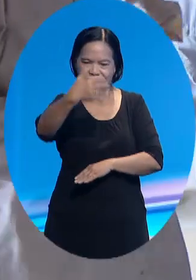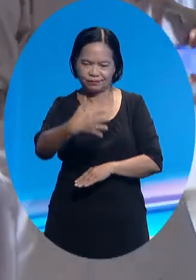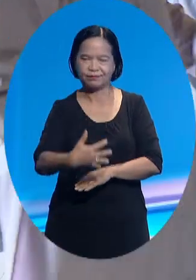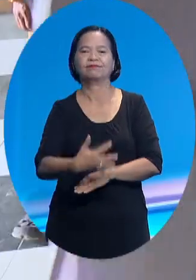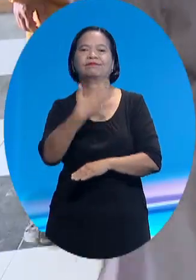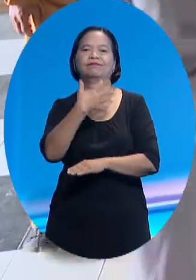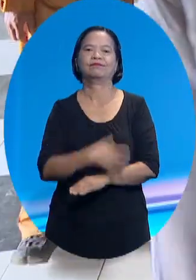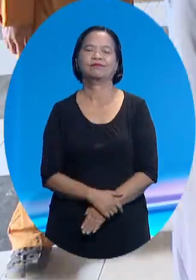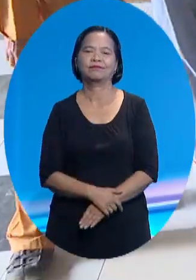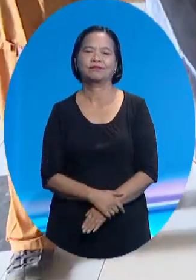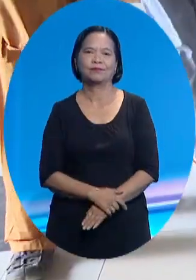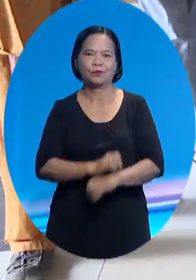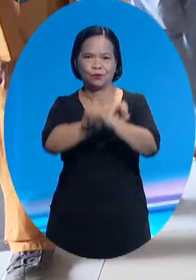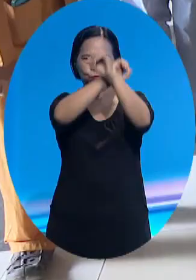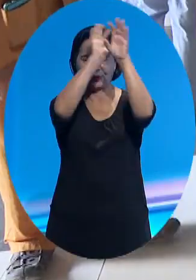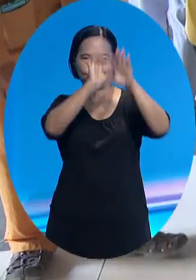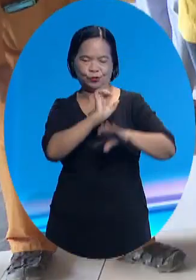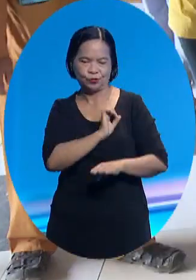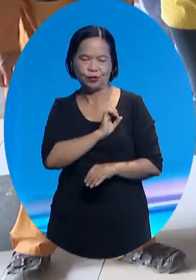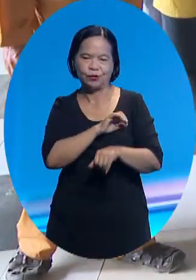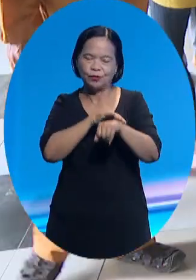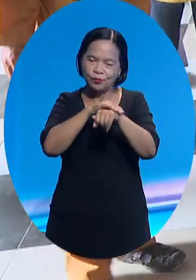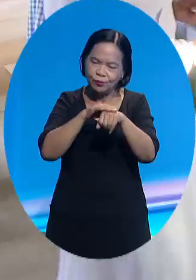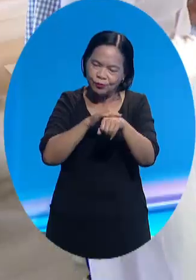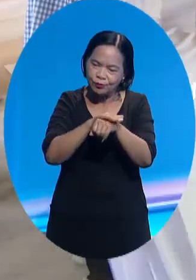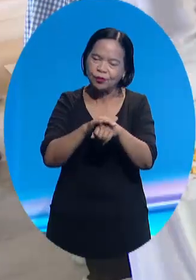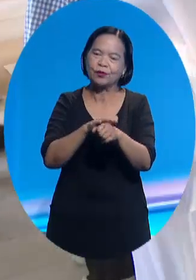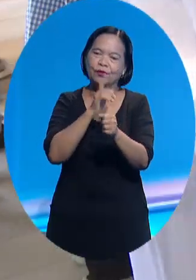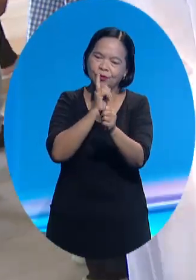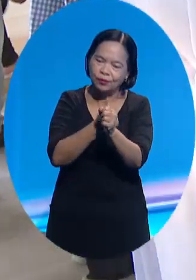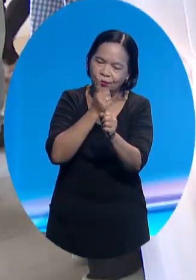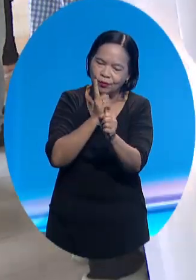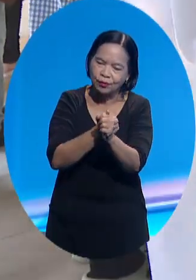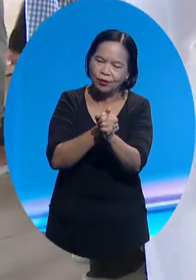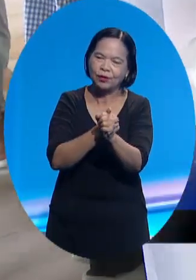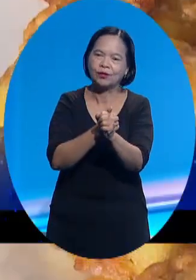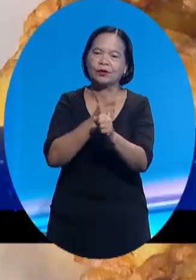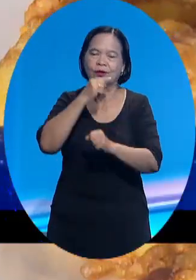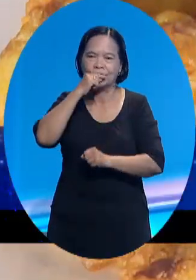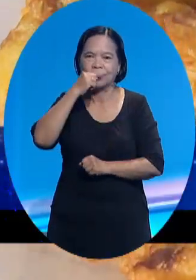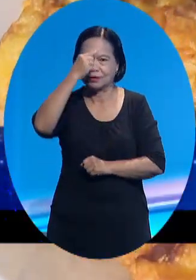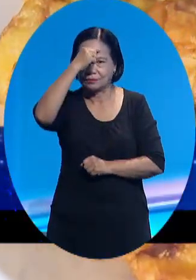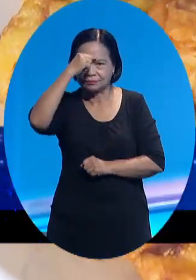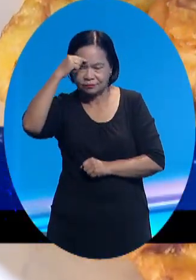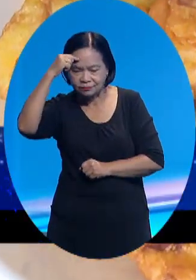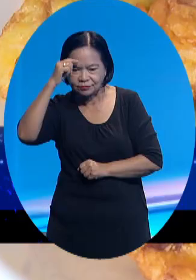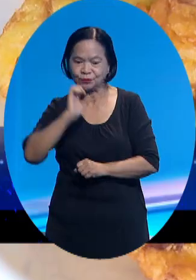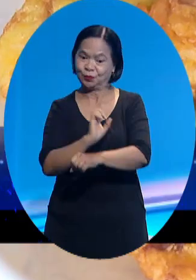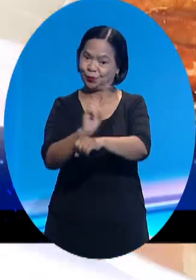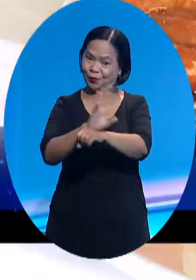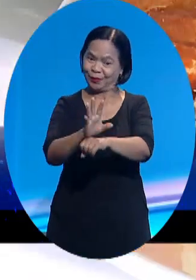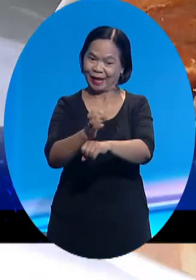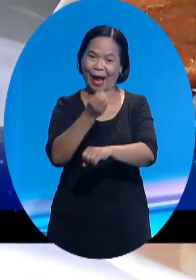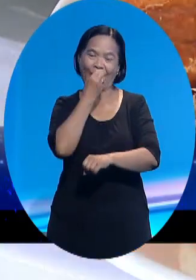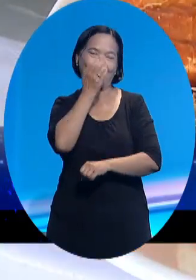ra ngay từ sáng sớm tăng ni phật tử Các Tự viện cùng đạo hữu họ Đạo Cao Đài đã chuẩn bị những món ăn ngon cùng